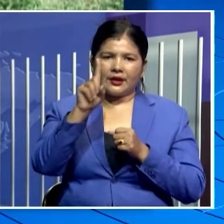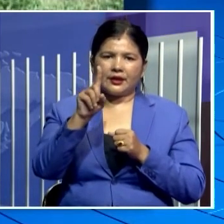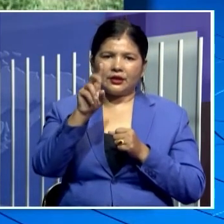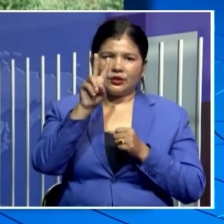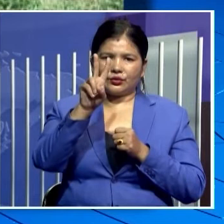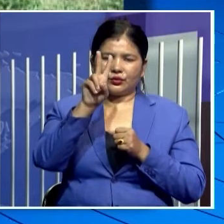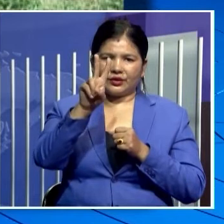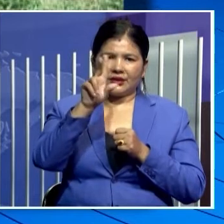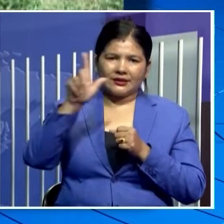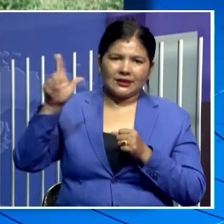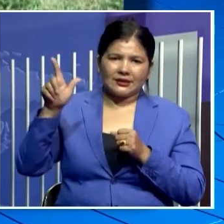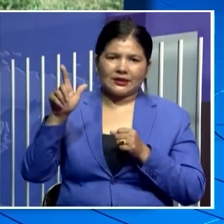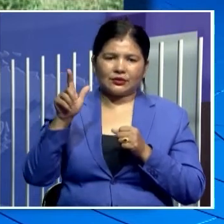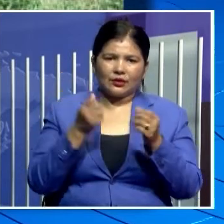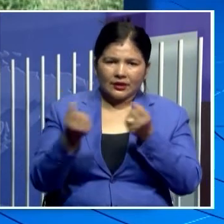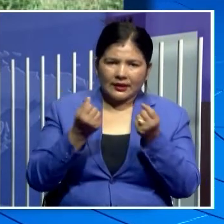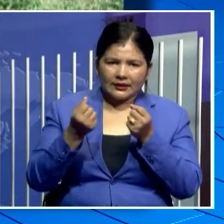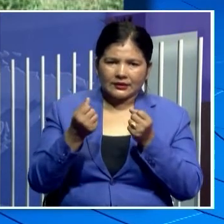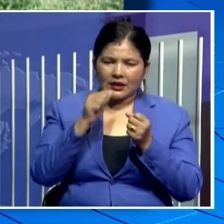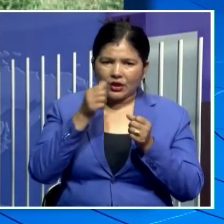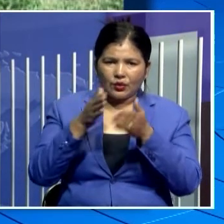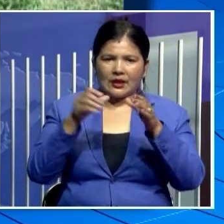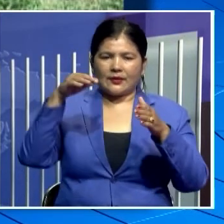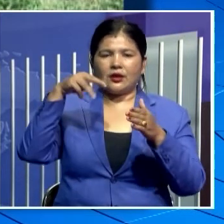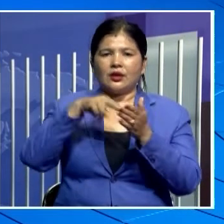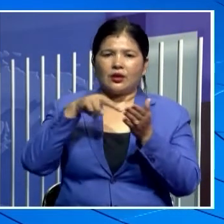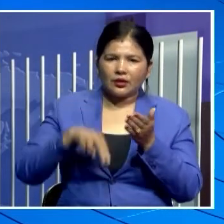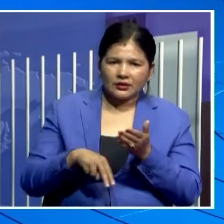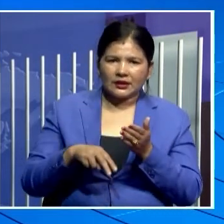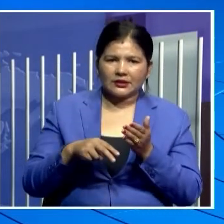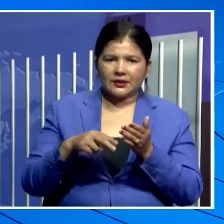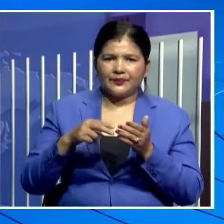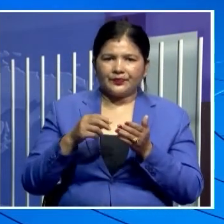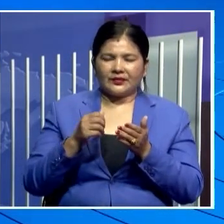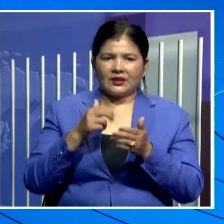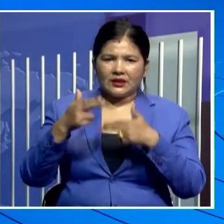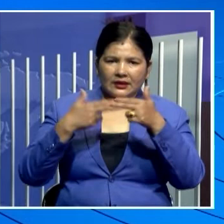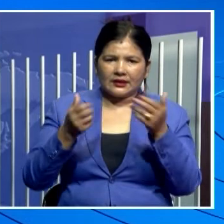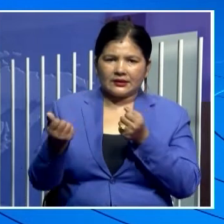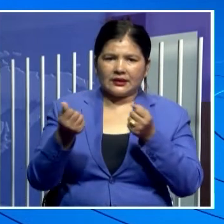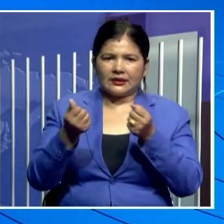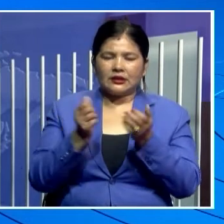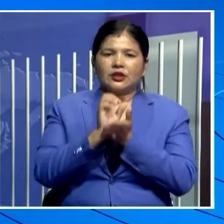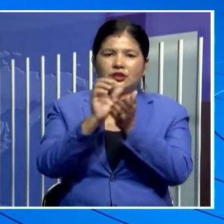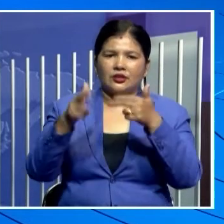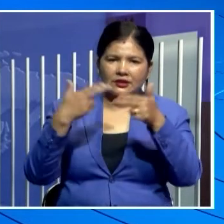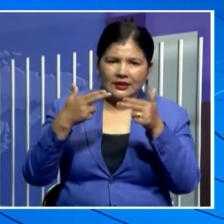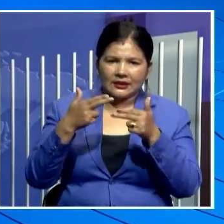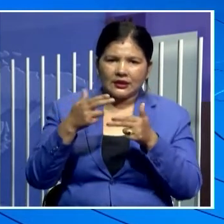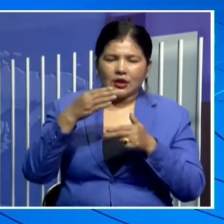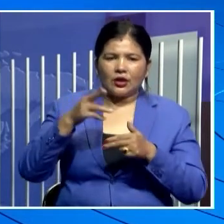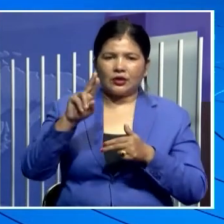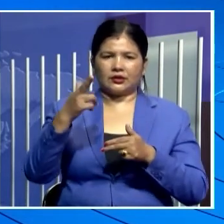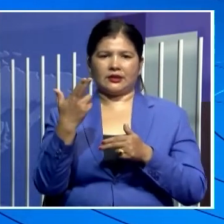M1J277 नम्बरको हाइस रोलखोलामा खस्दा चालक प्रकाश धामी, सहचालक नवीन सिंह धामी र हरिश सिंह धामीको मृत्यु